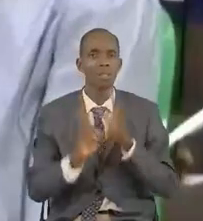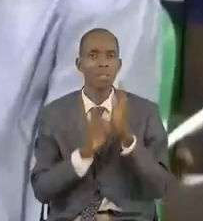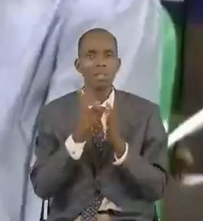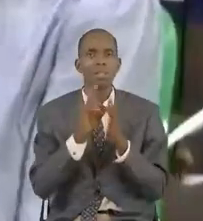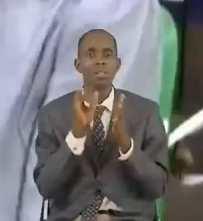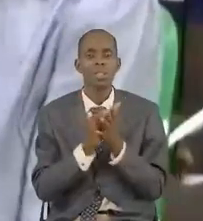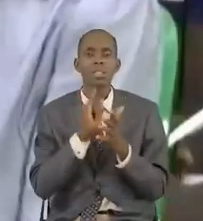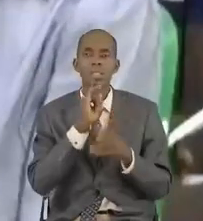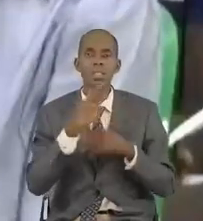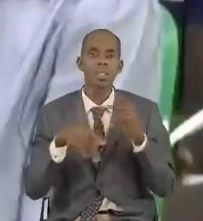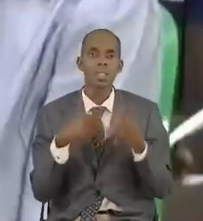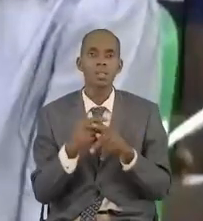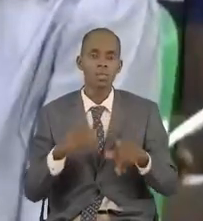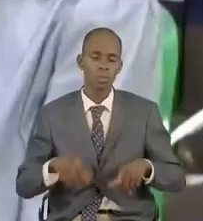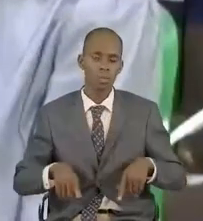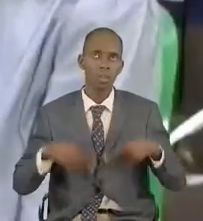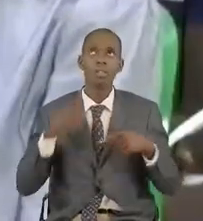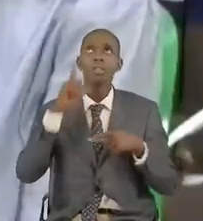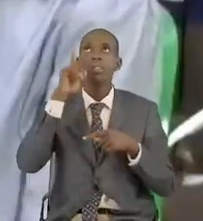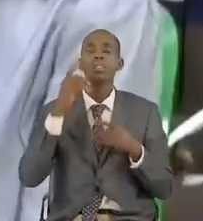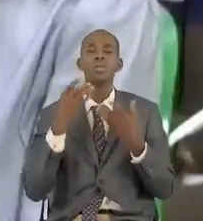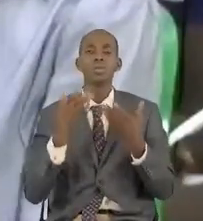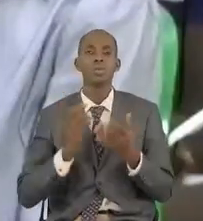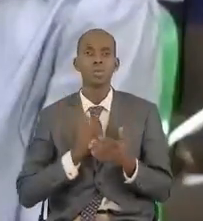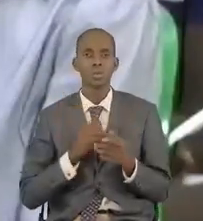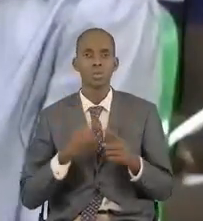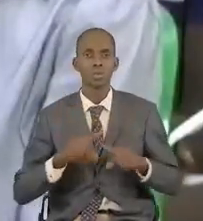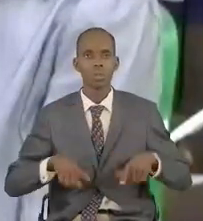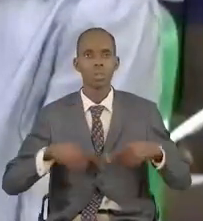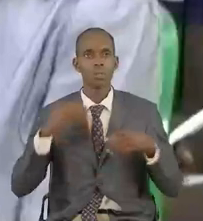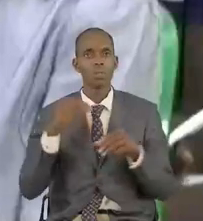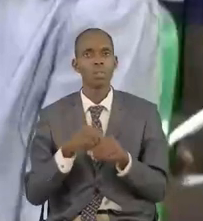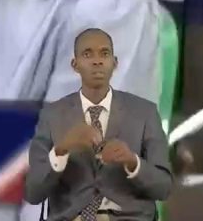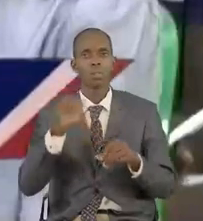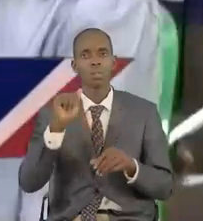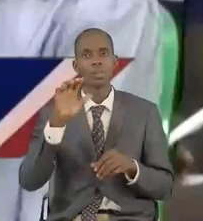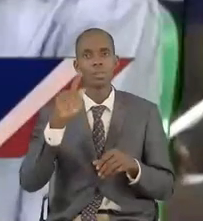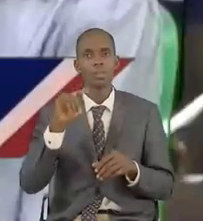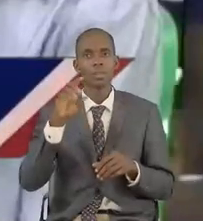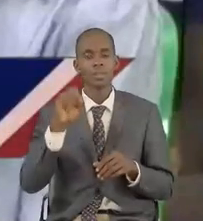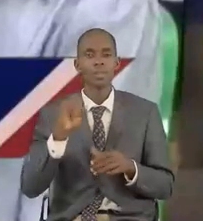vie que le Seigneur veut que nous mignons acte